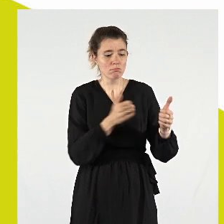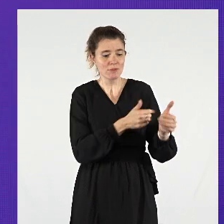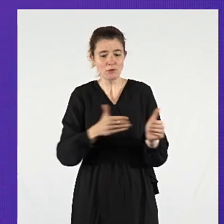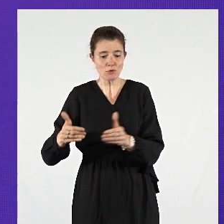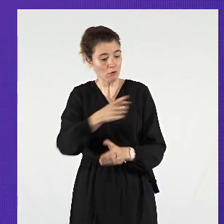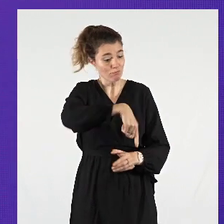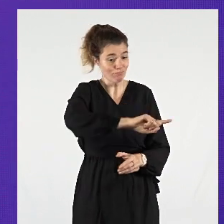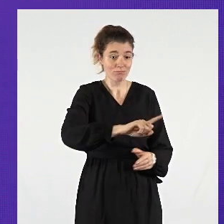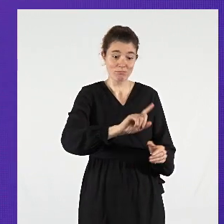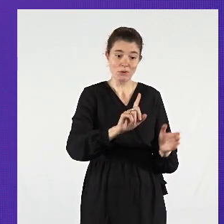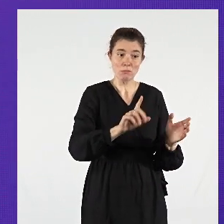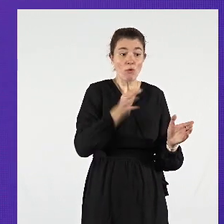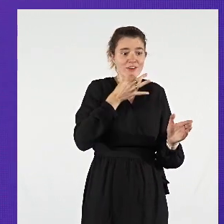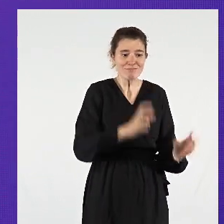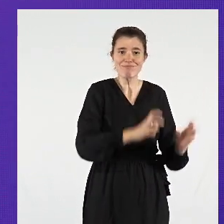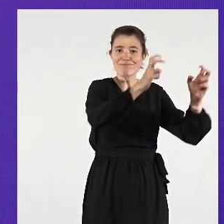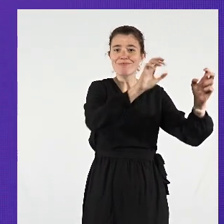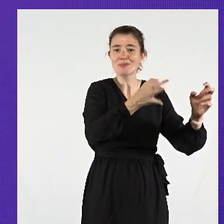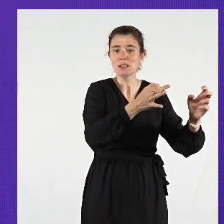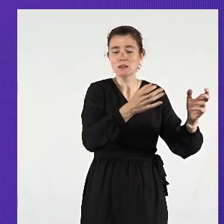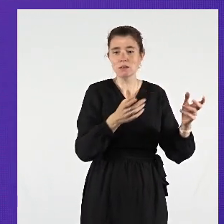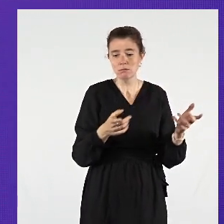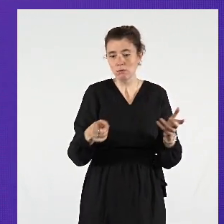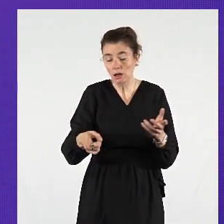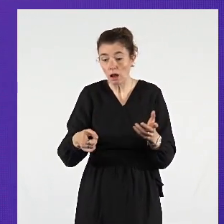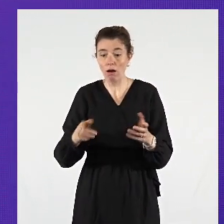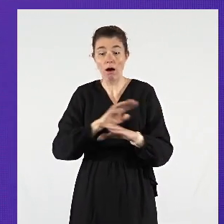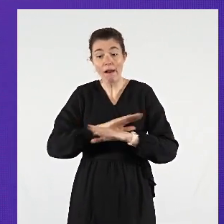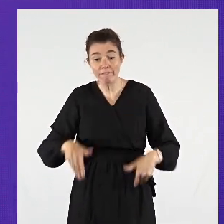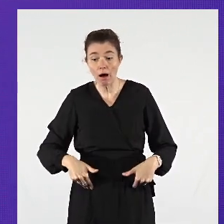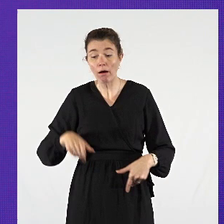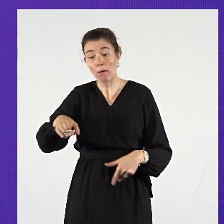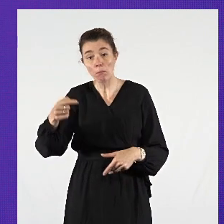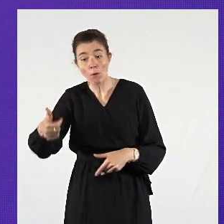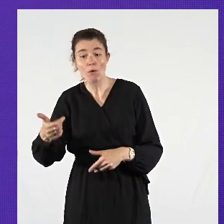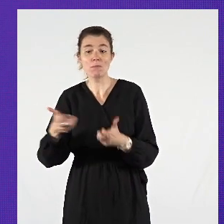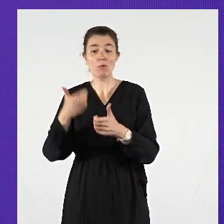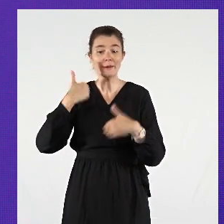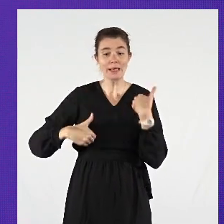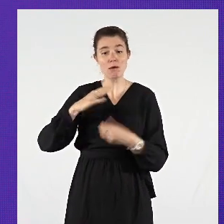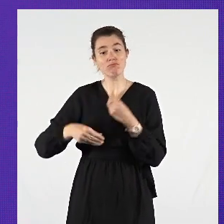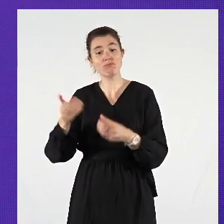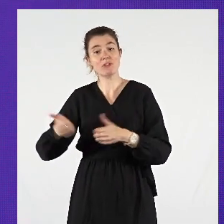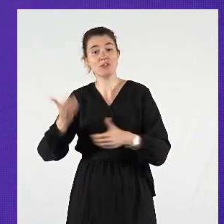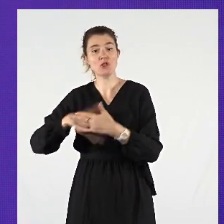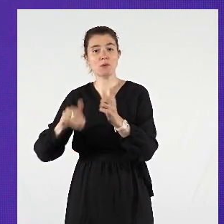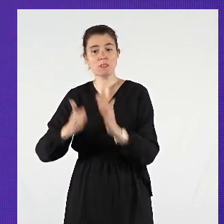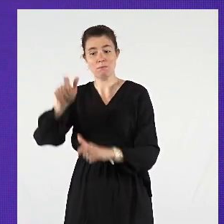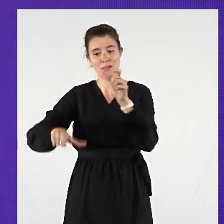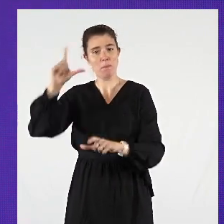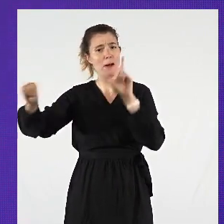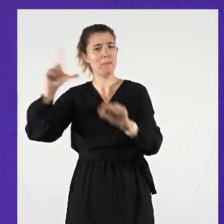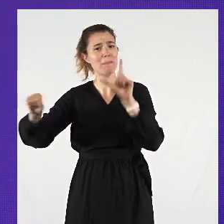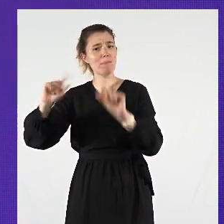ces augmentations, mais qui se trouvaient en bout de chaîne, le secteur du handicap, le secteur des services à domicile, ont subi des départs liés